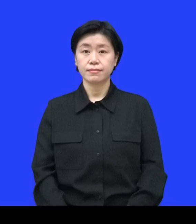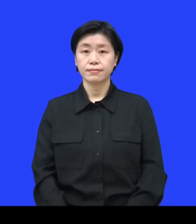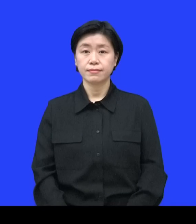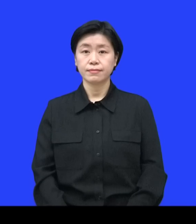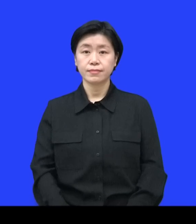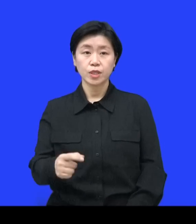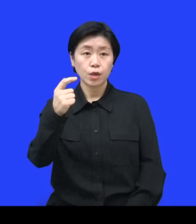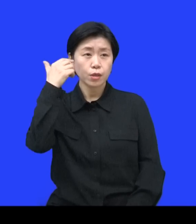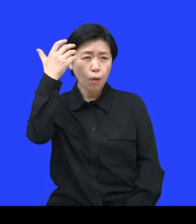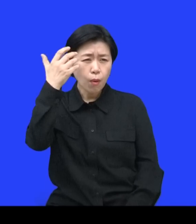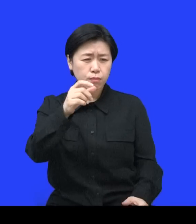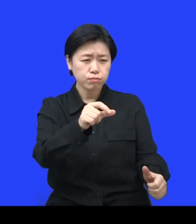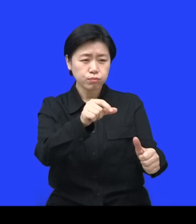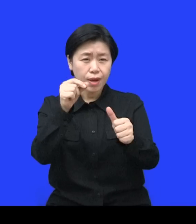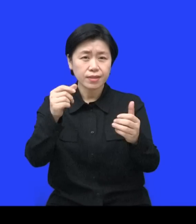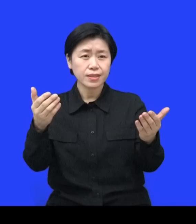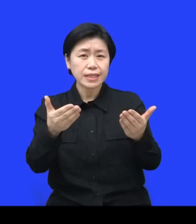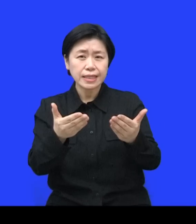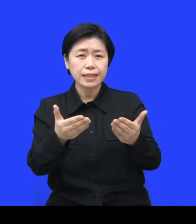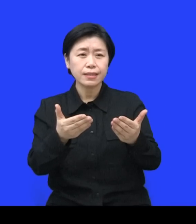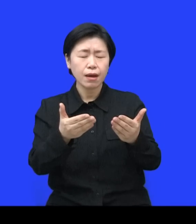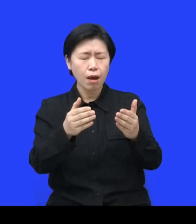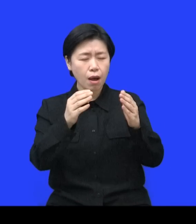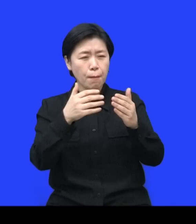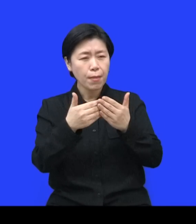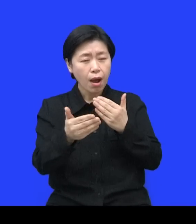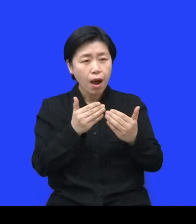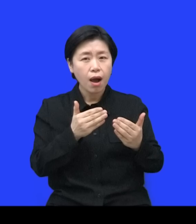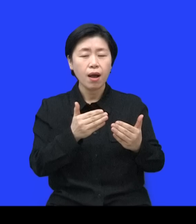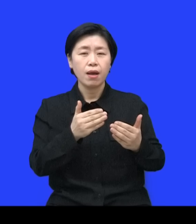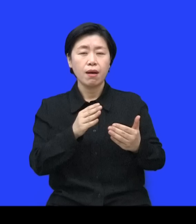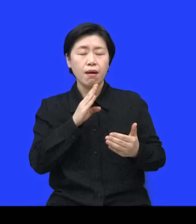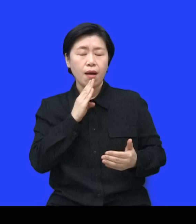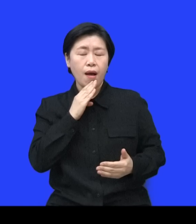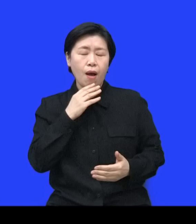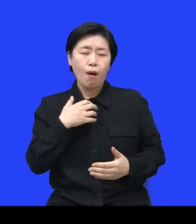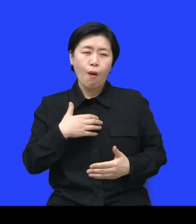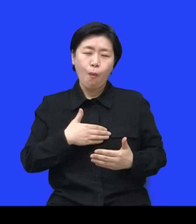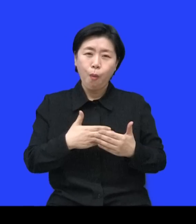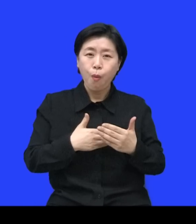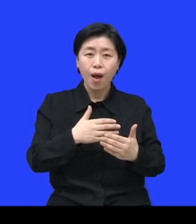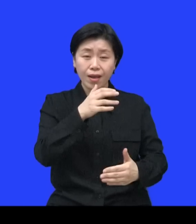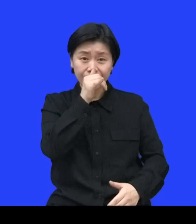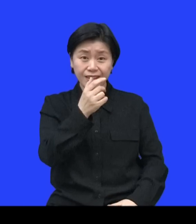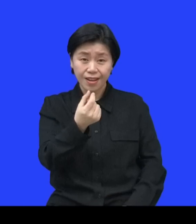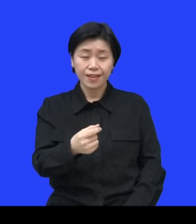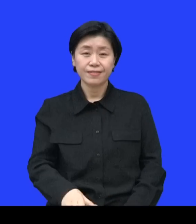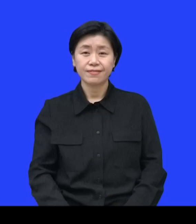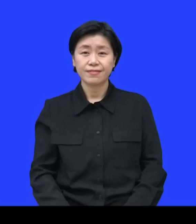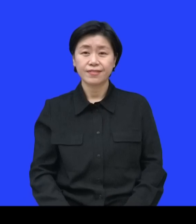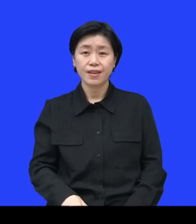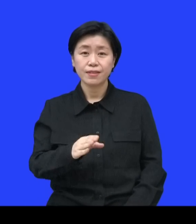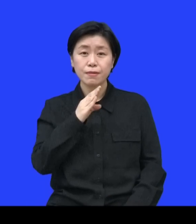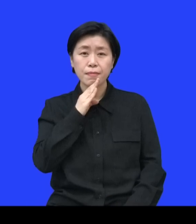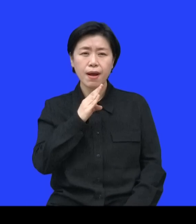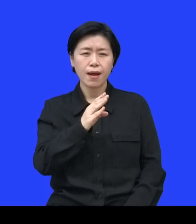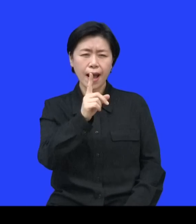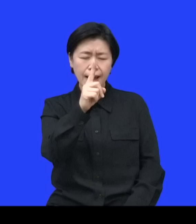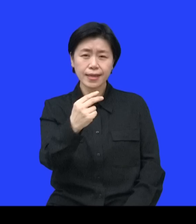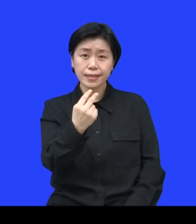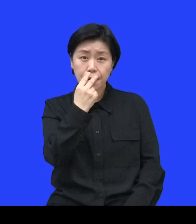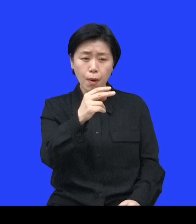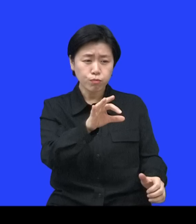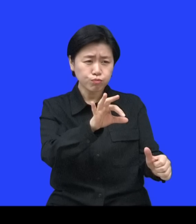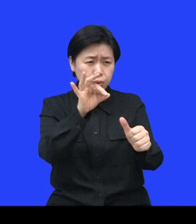그 영혼 구하는 일이 얼마나 설레이고 기쁘신 일이길래 그 영혼을 한 생명을 구한다는 이야기를 하시면서 이렇게 눈물이